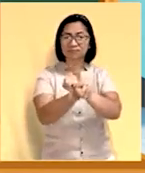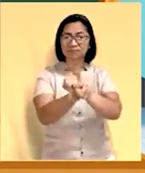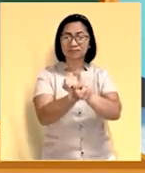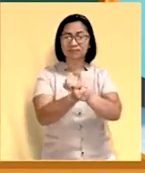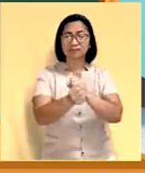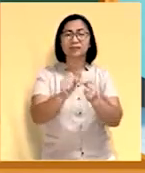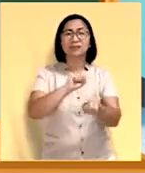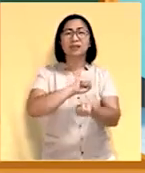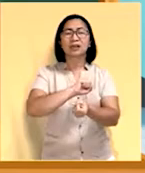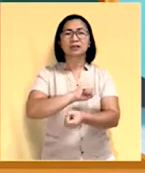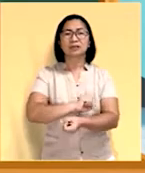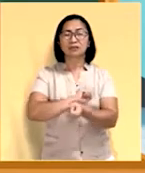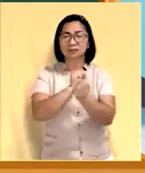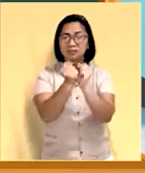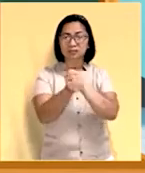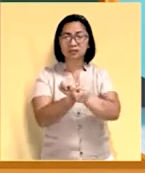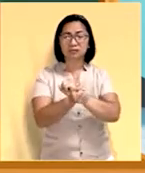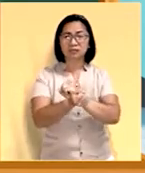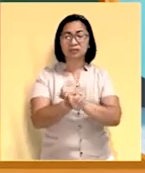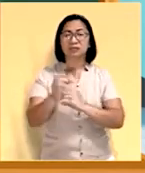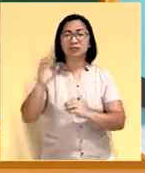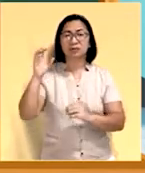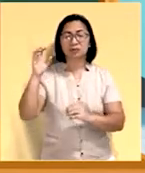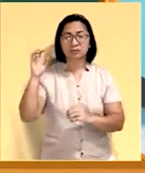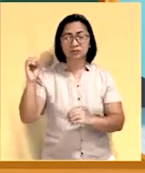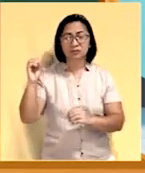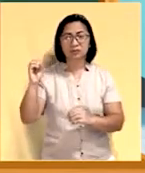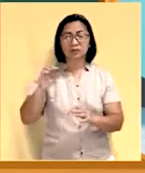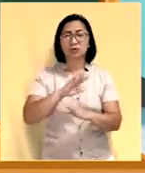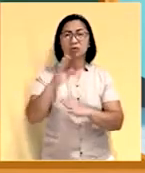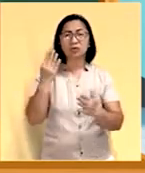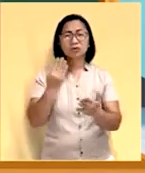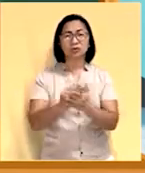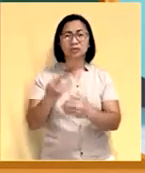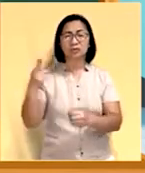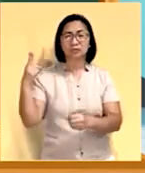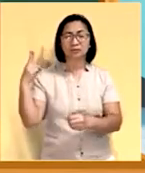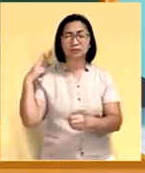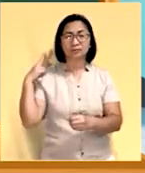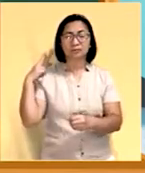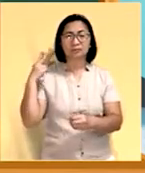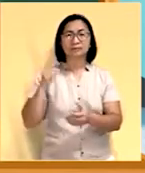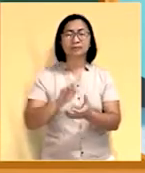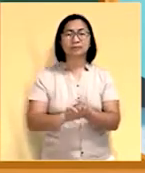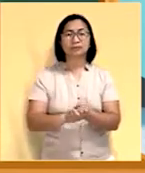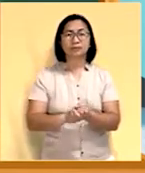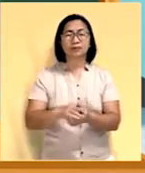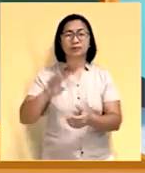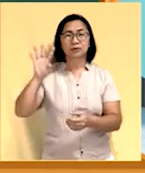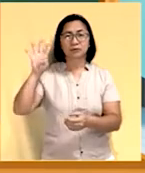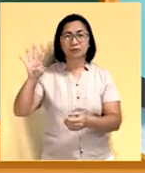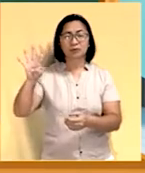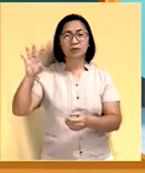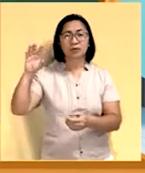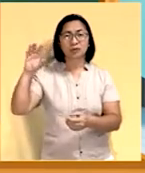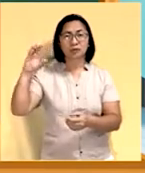magbabago. Palitan lang ng 0 lahat ng nasa kanan nito. Kaya